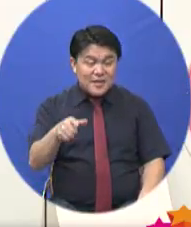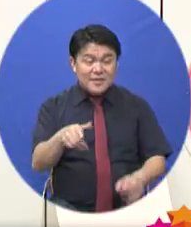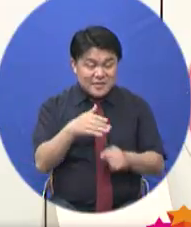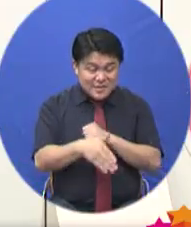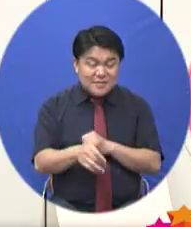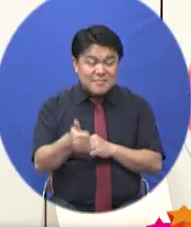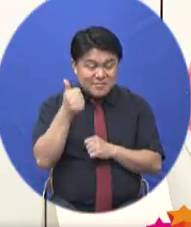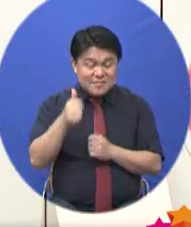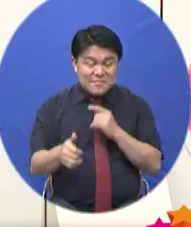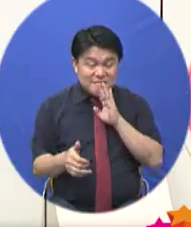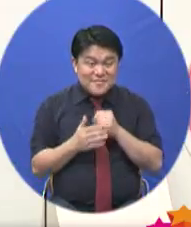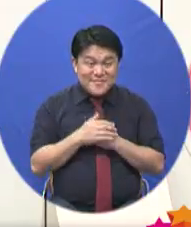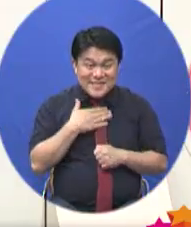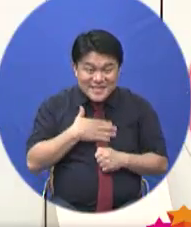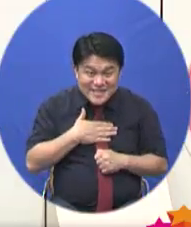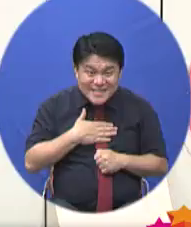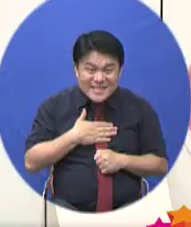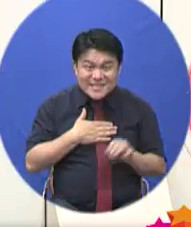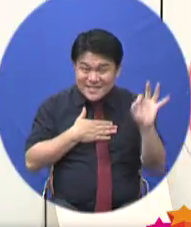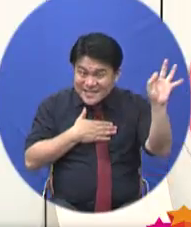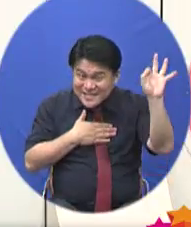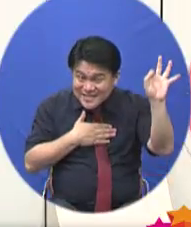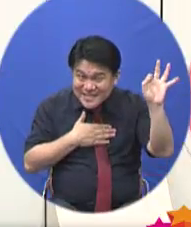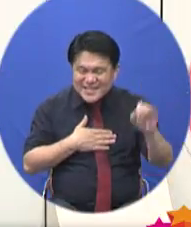엿건만 이렇게 하시면 돼요. 아시겠죠?